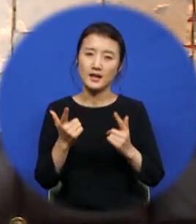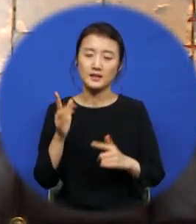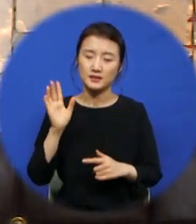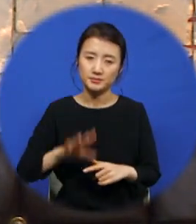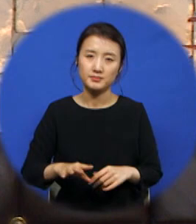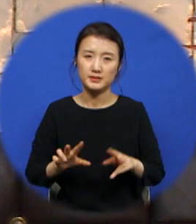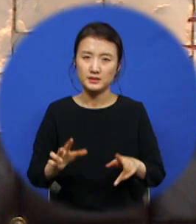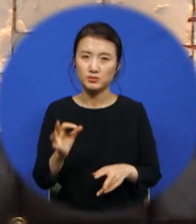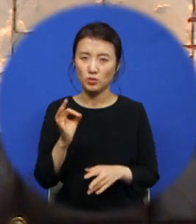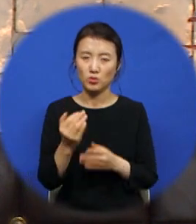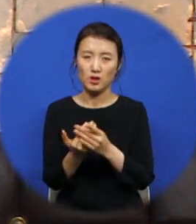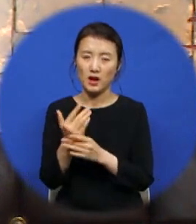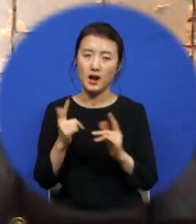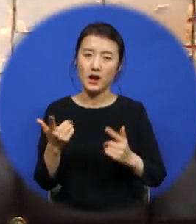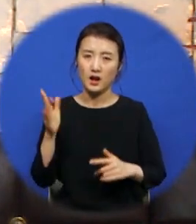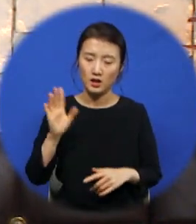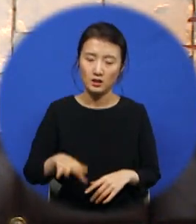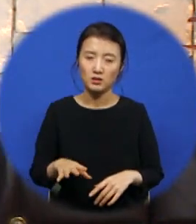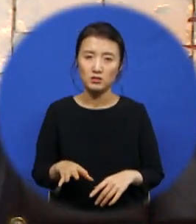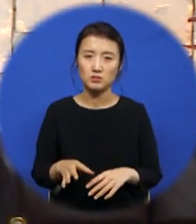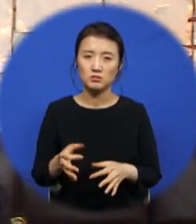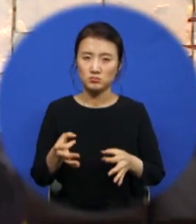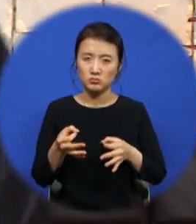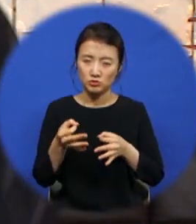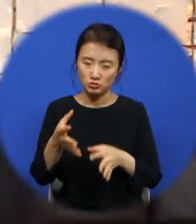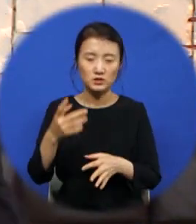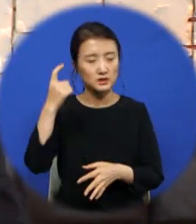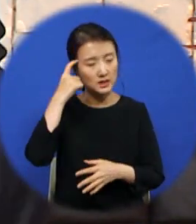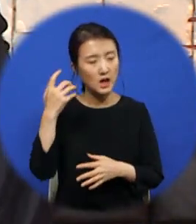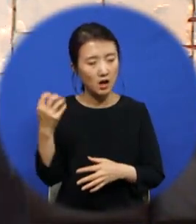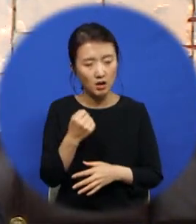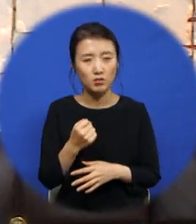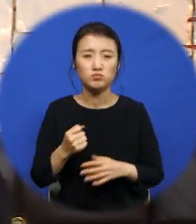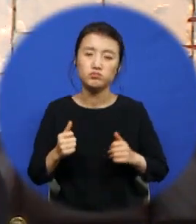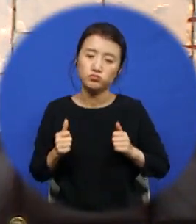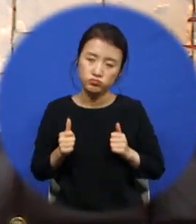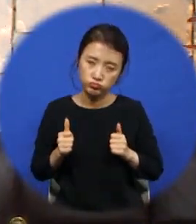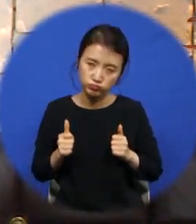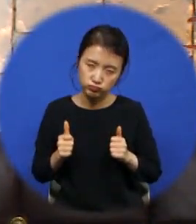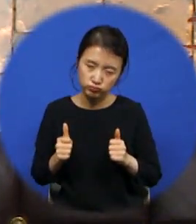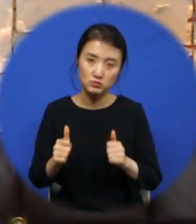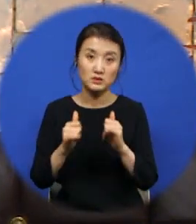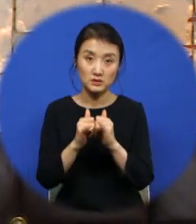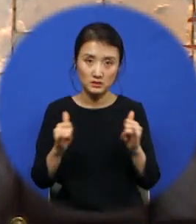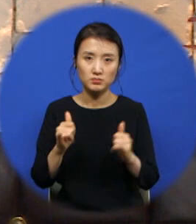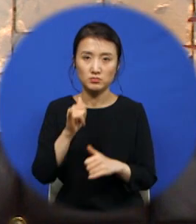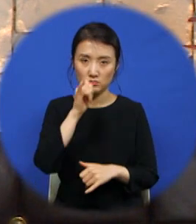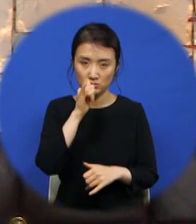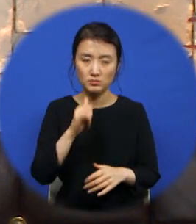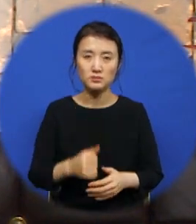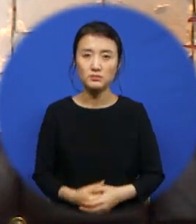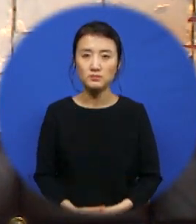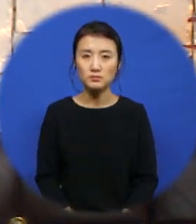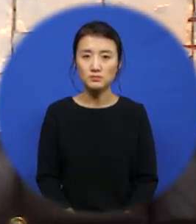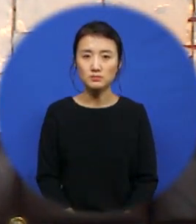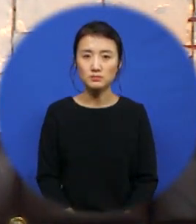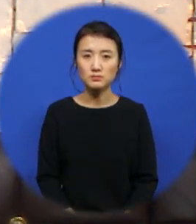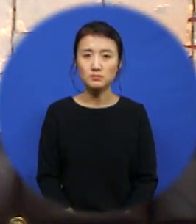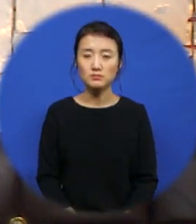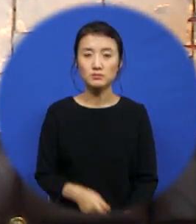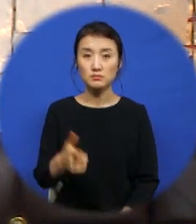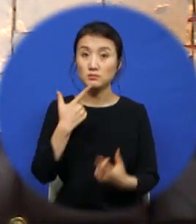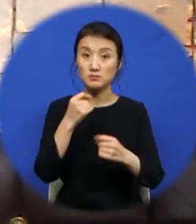당장 돈이 되지 않더라도 투자한다고 생각하고 꾸준히 뭔가를 하는 사람이 나오죠 예 그런